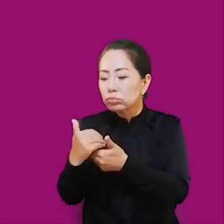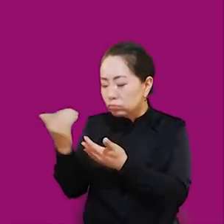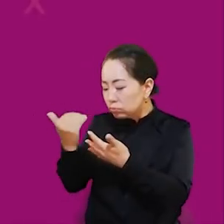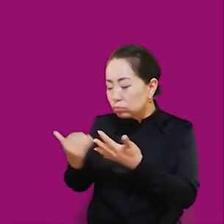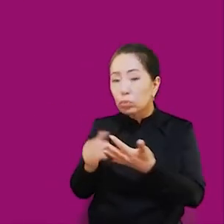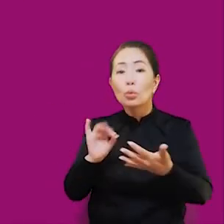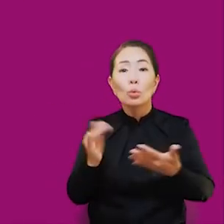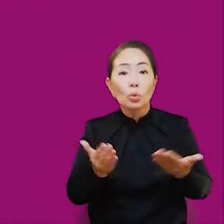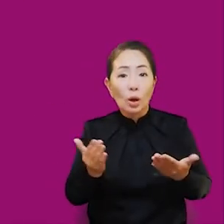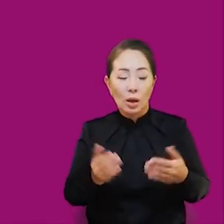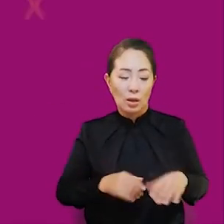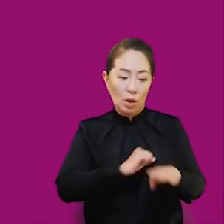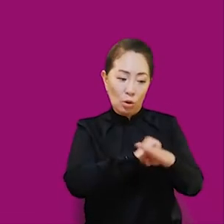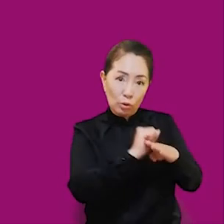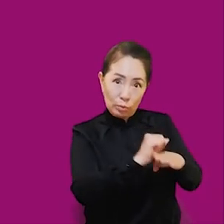Хөтөлбөрт бэлтгэх.